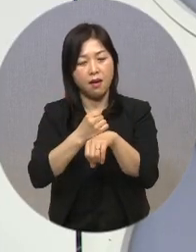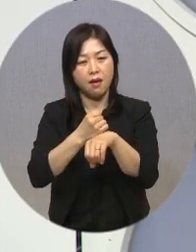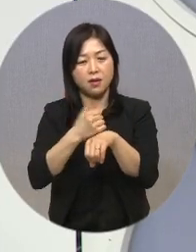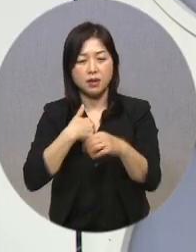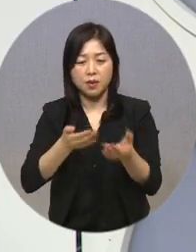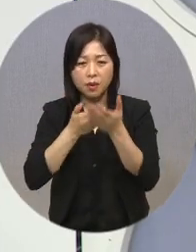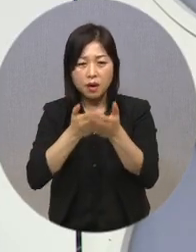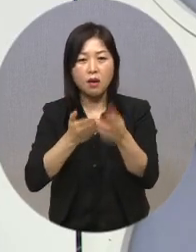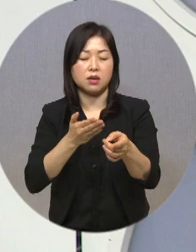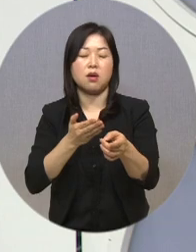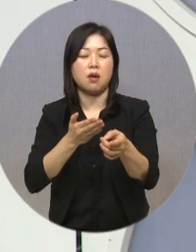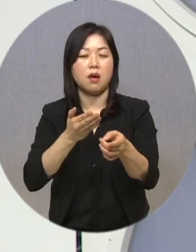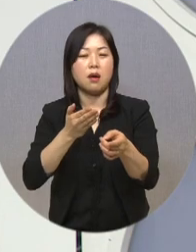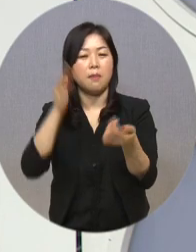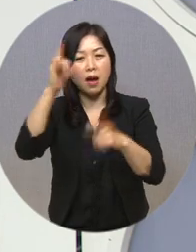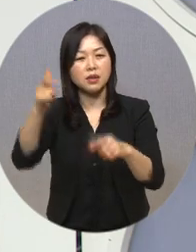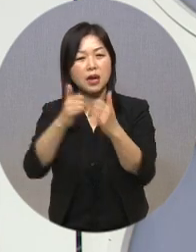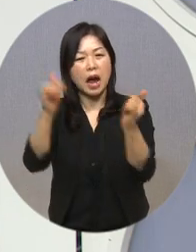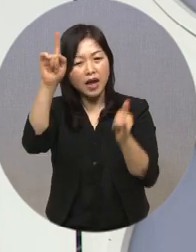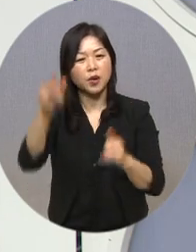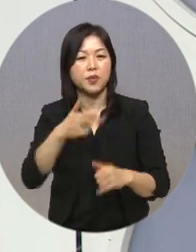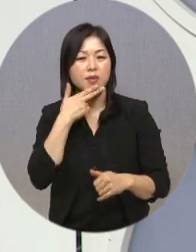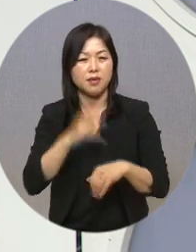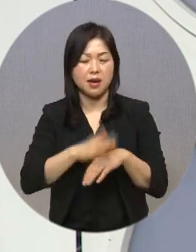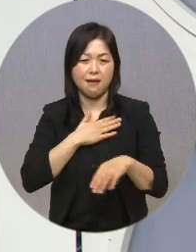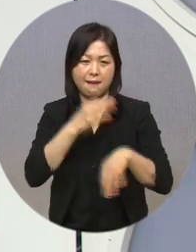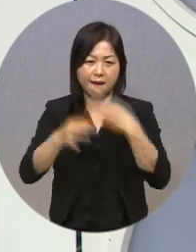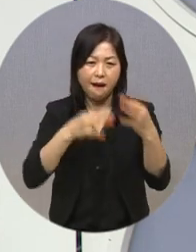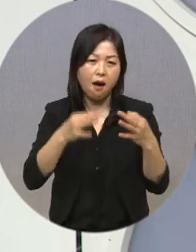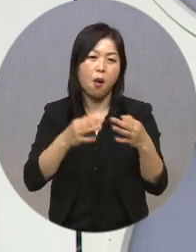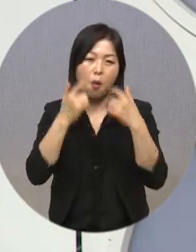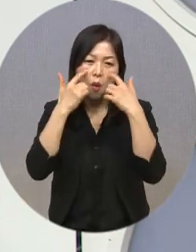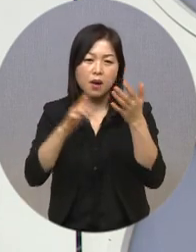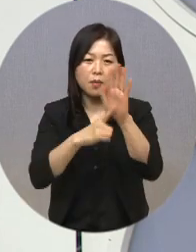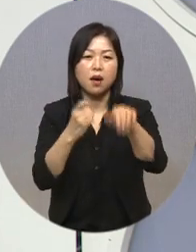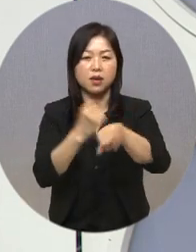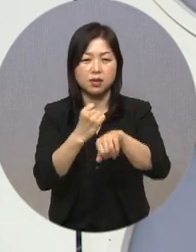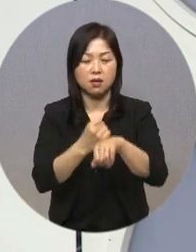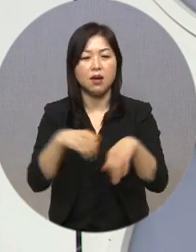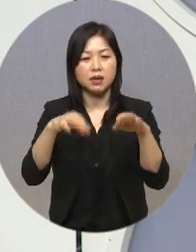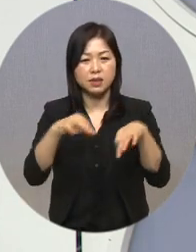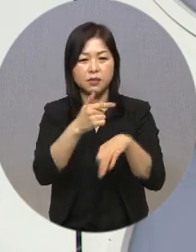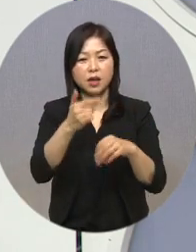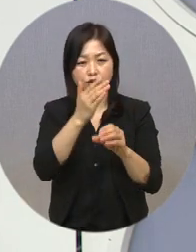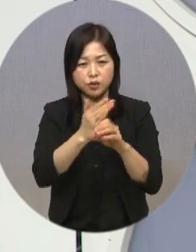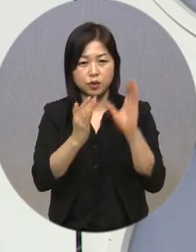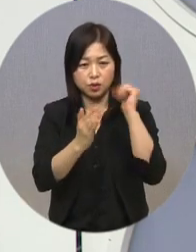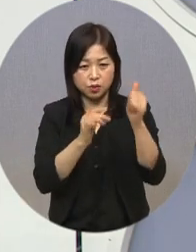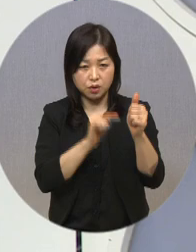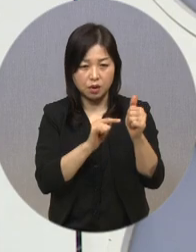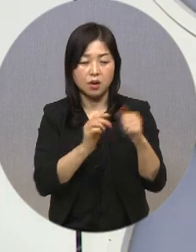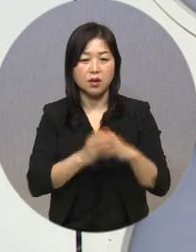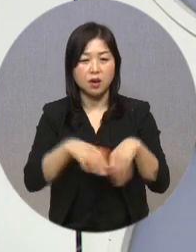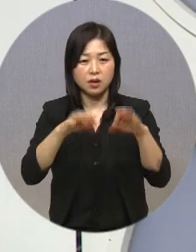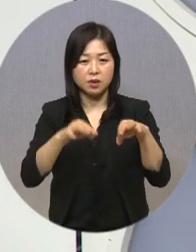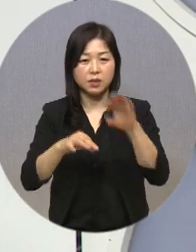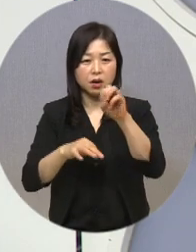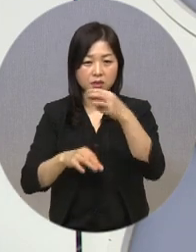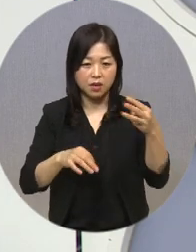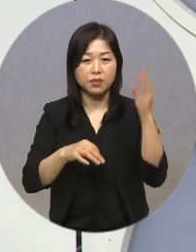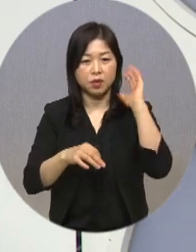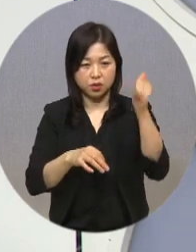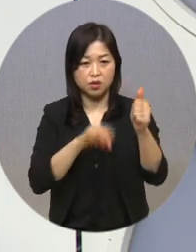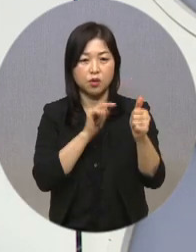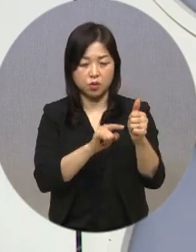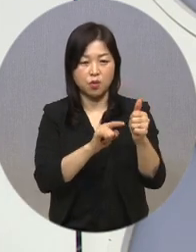그냥 소리 질러서 그래서 김대중 대통령도 연설했을 때 그 뭐 또 김영삼 대통령도